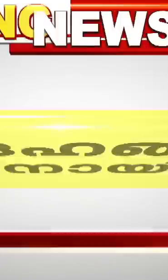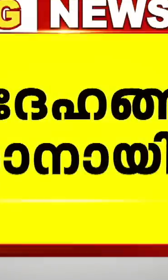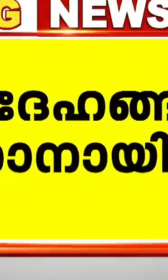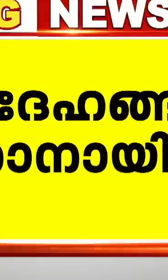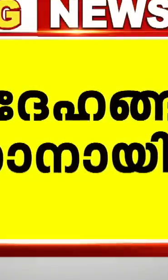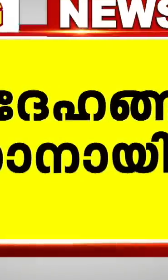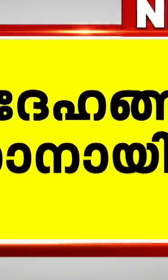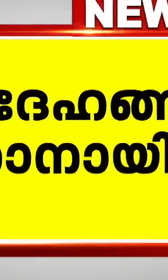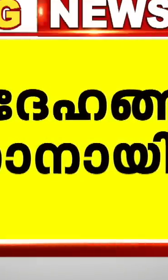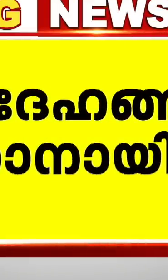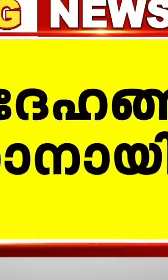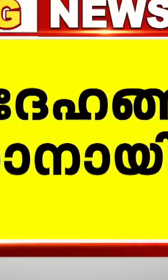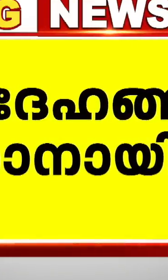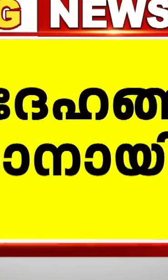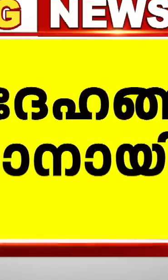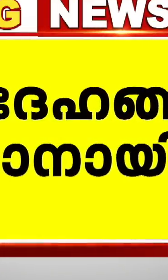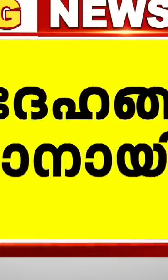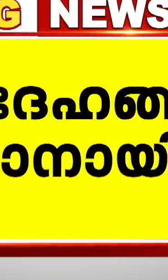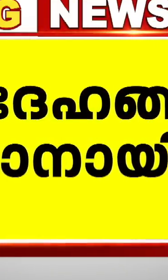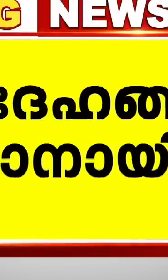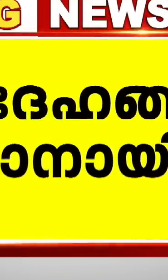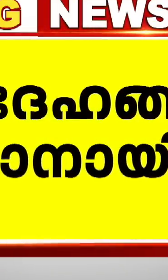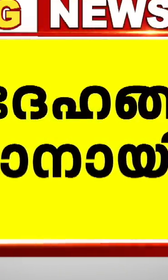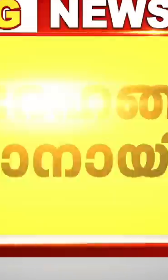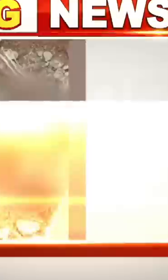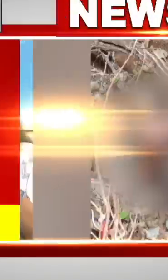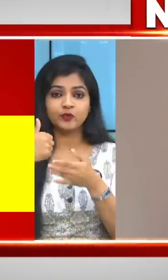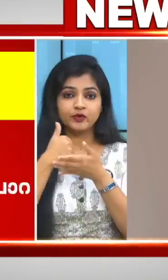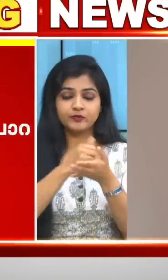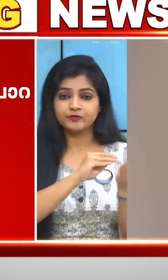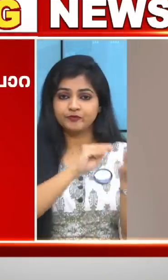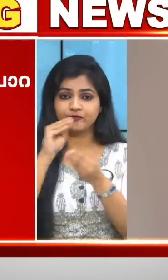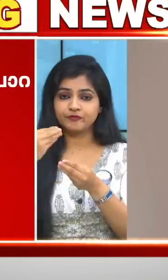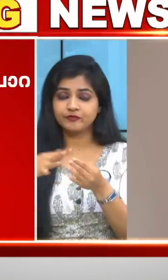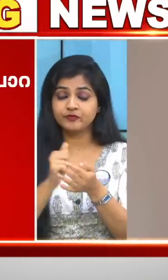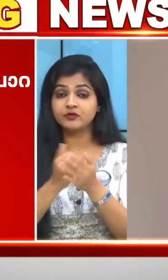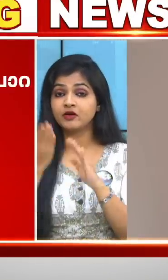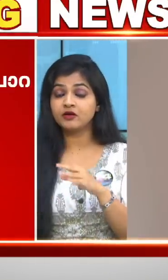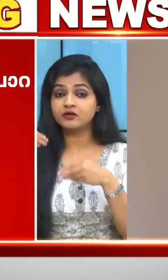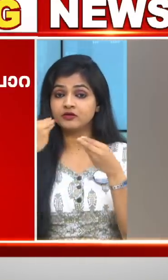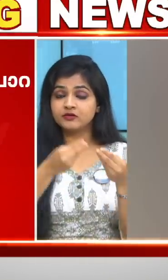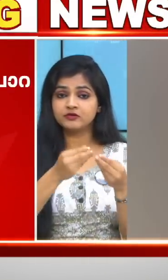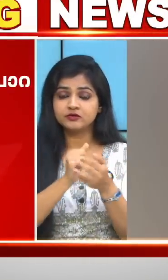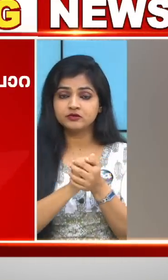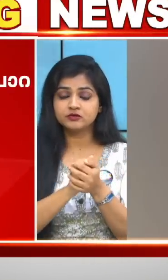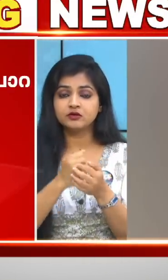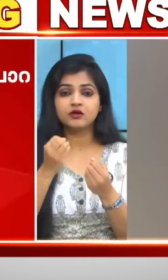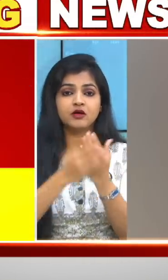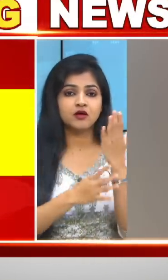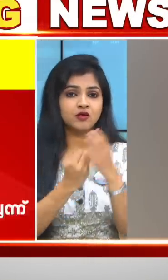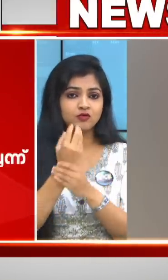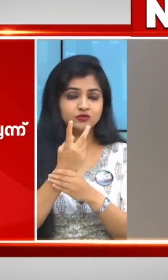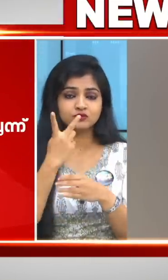എത്തിച്ചിട്ടുണ്ട്. അവരെ ഹെലികോപ്റ്റർ മാർഗമാണ് ബത്തേരിയിൽ എത്തിച്ചത്. അവർക്ക് നേരത്തെ നൽകിയിരുന്നത് 2 സെറ്റ് ഗ്ലൗസുകളും